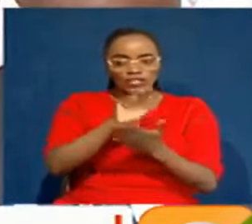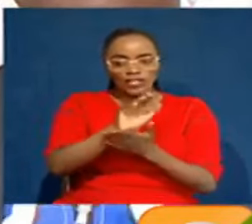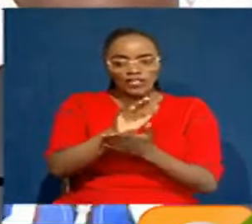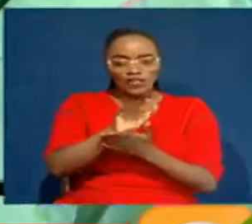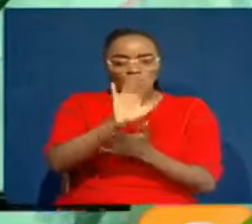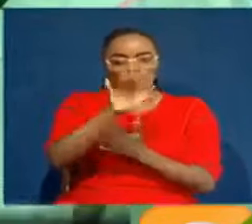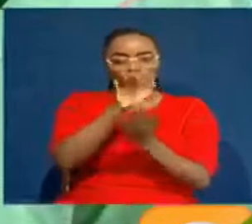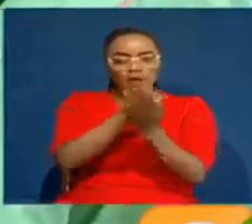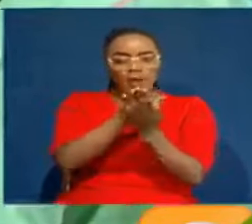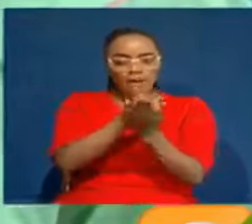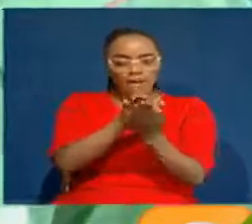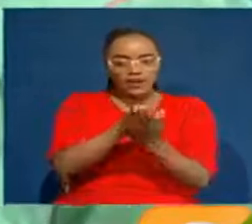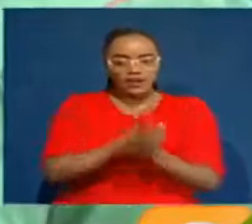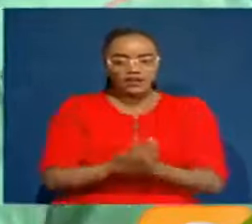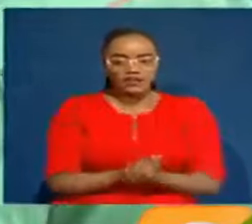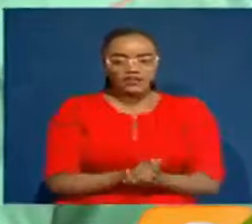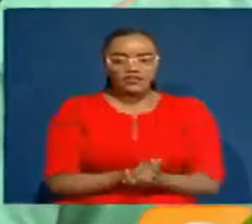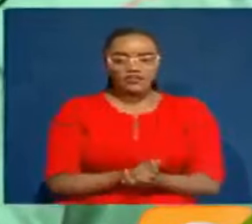bank zao.